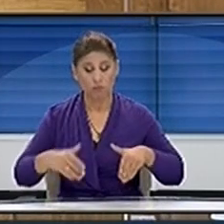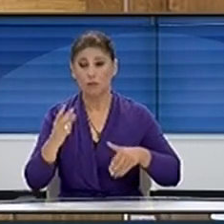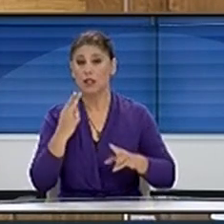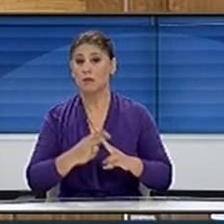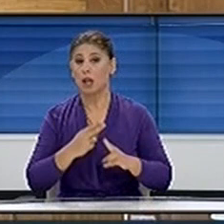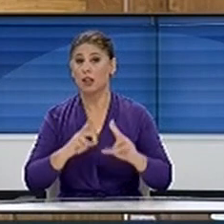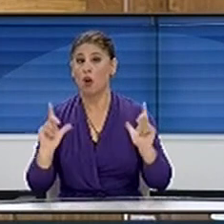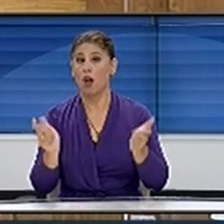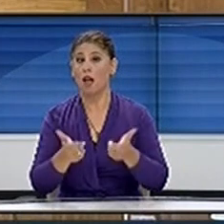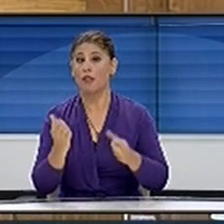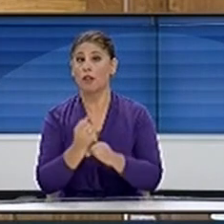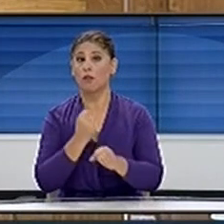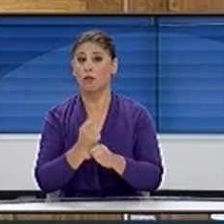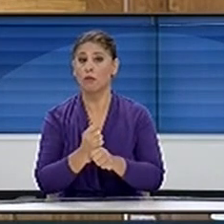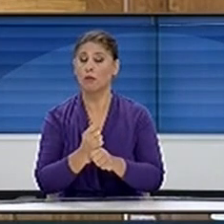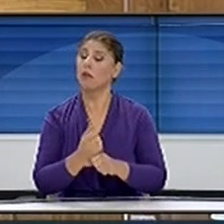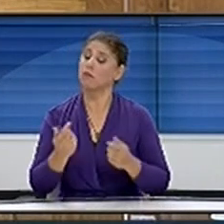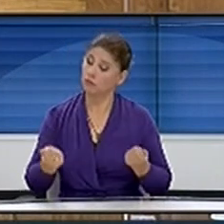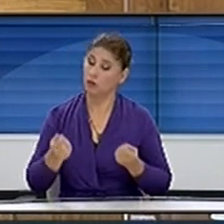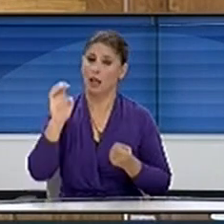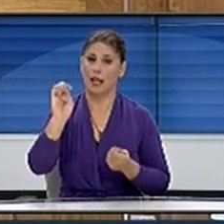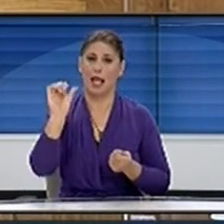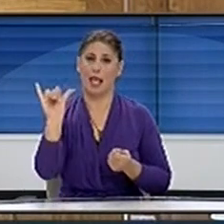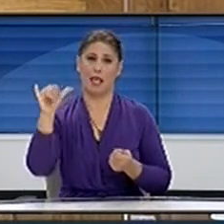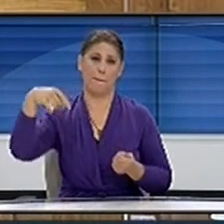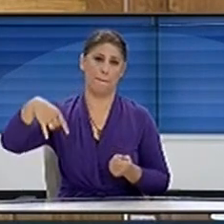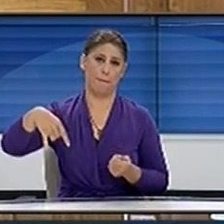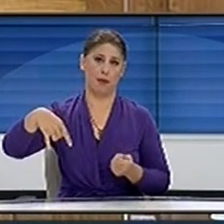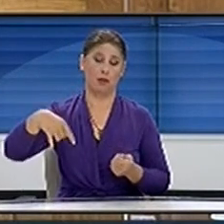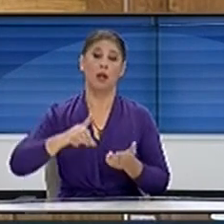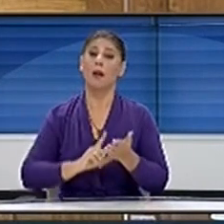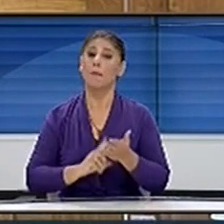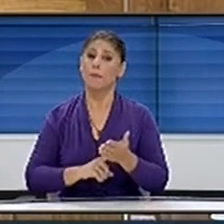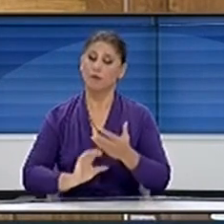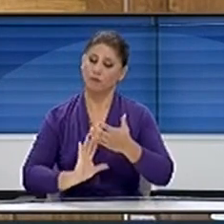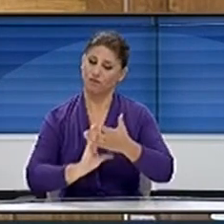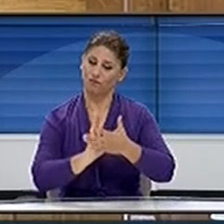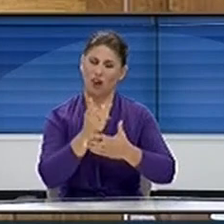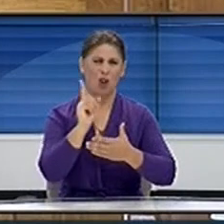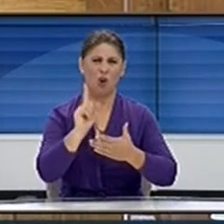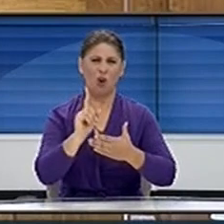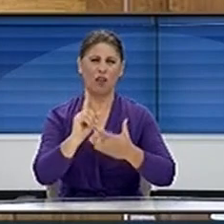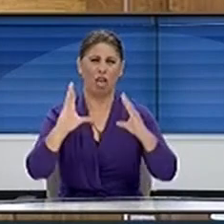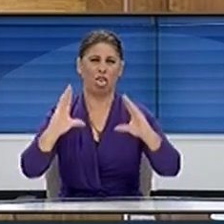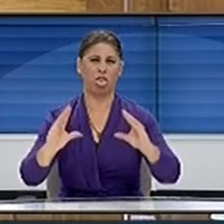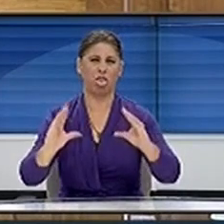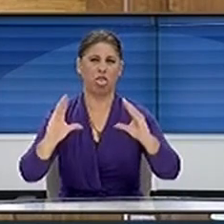έργο το οποίο επιτελεί σήμερα η ΕΥΠ. Θα πρέπει να βελτιώσει και όχι να βαλτώσει τη δράση